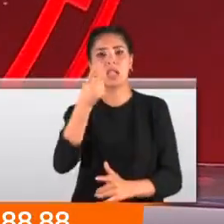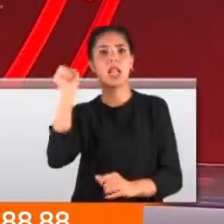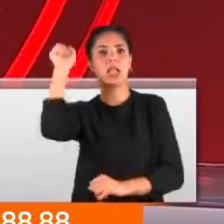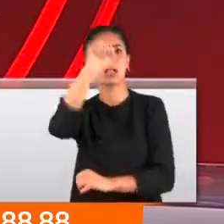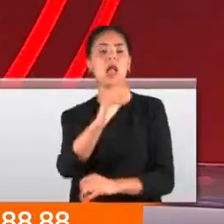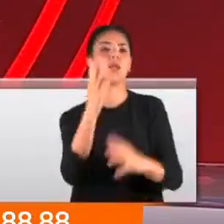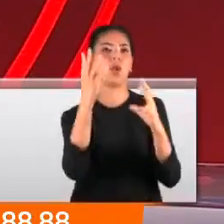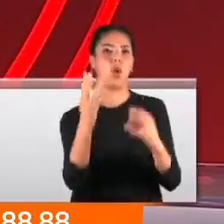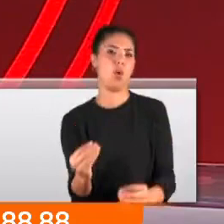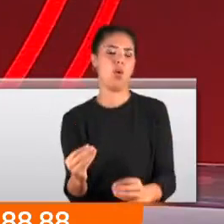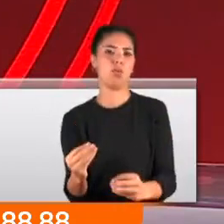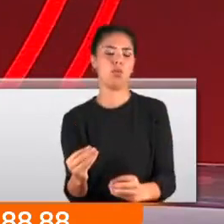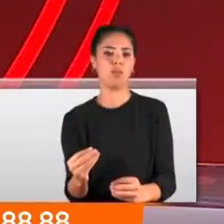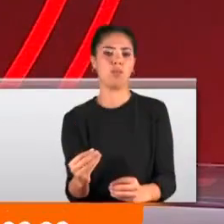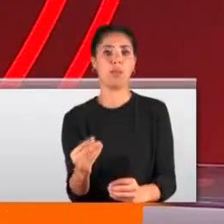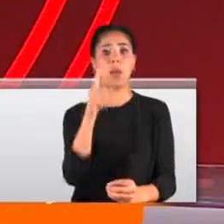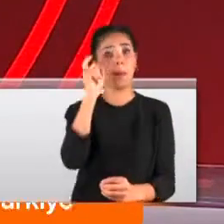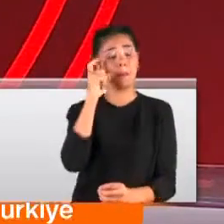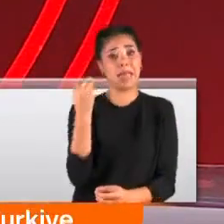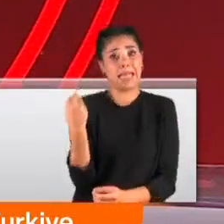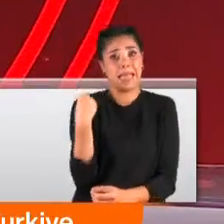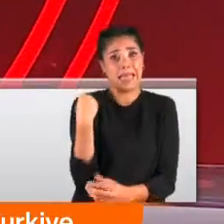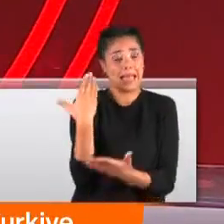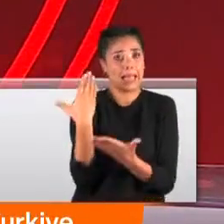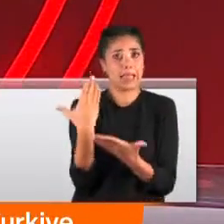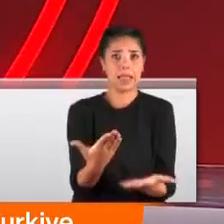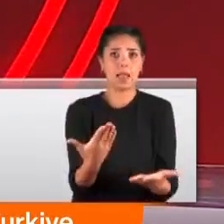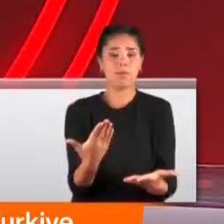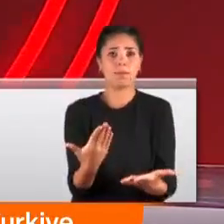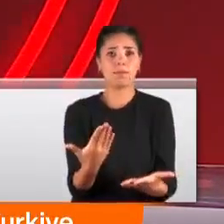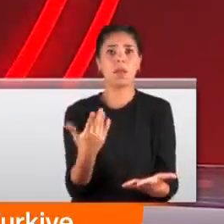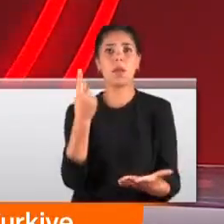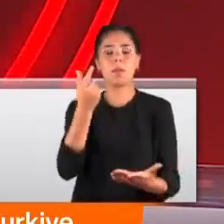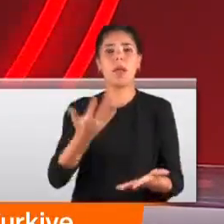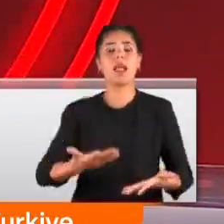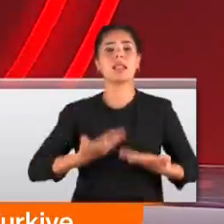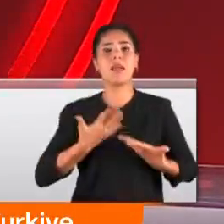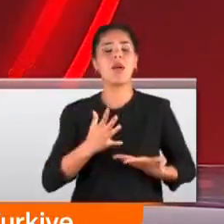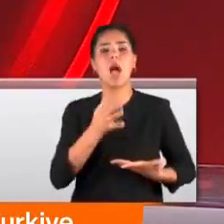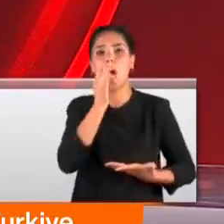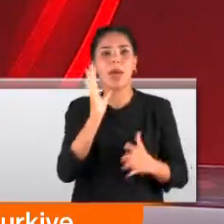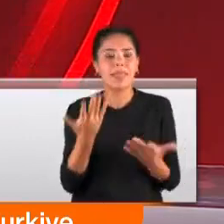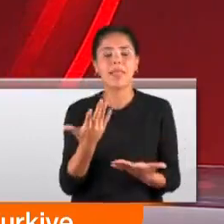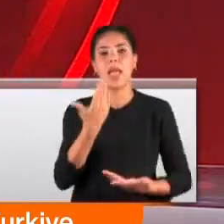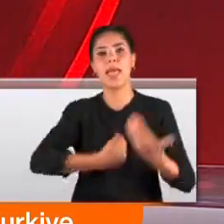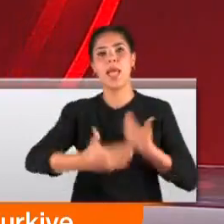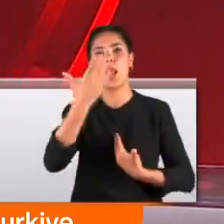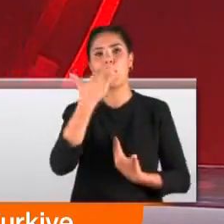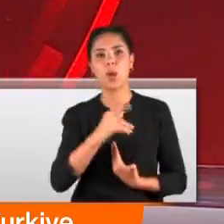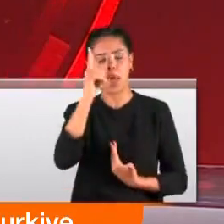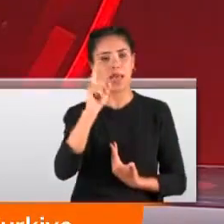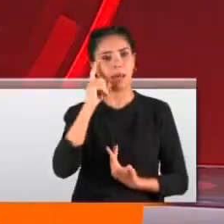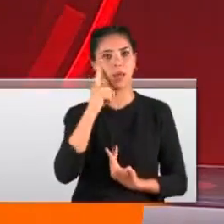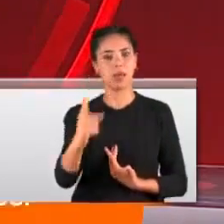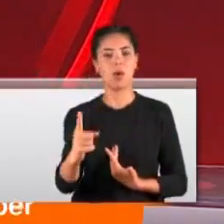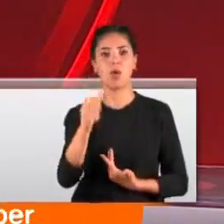silahlı saldırı gerçekleştirildi. Elimize ulaşan bilgiler henüz çok taze ancak yüreklere su serpen detay kimsenin yaralanmadığı yönde. İlk bilgilere